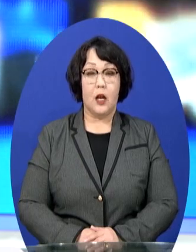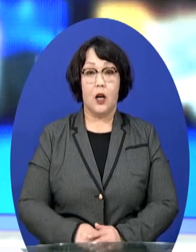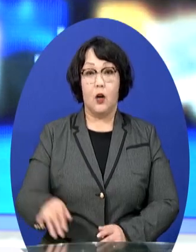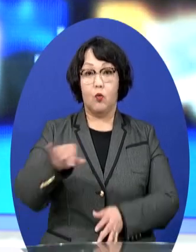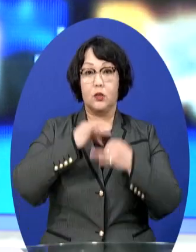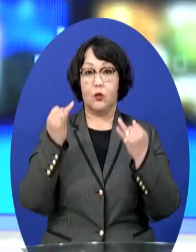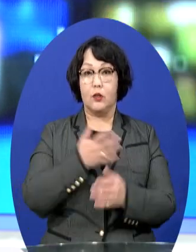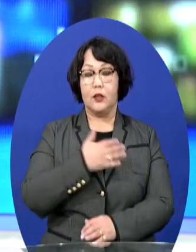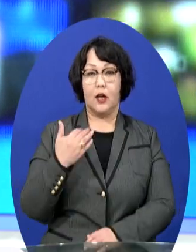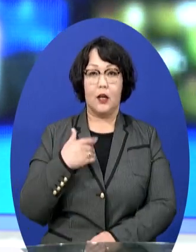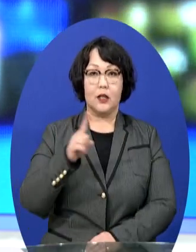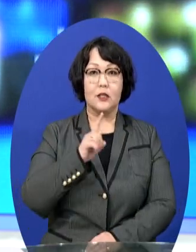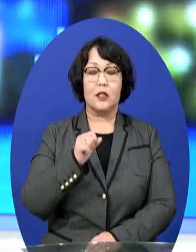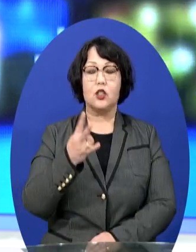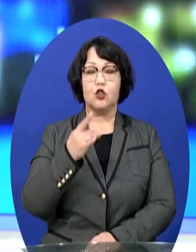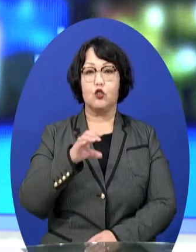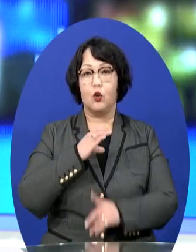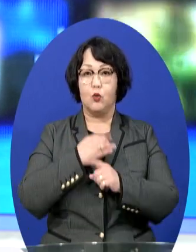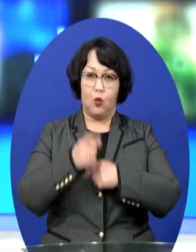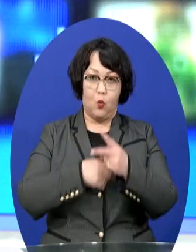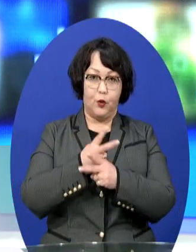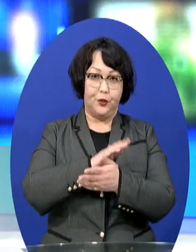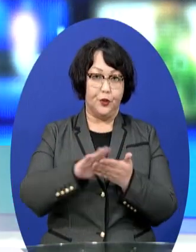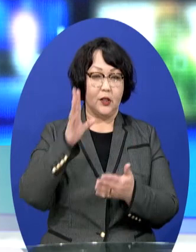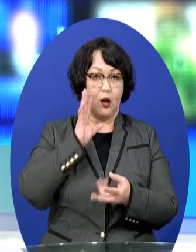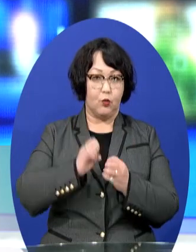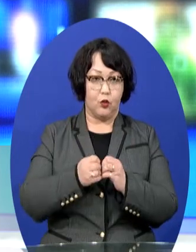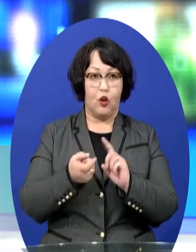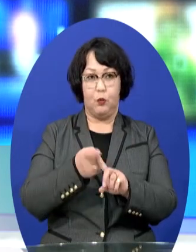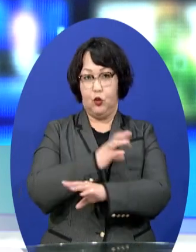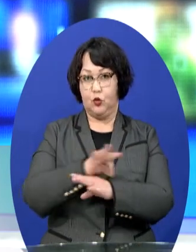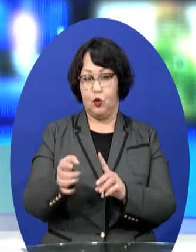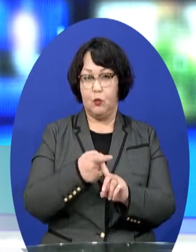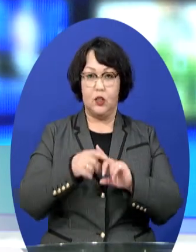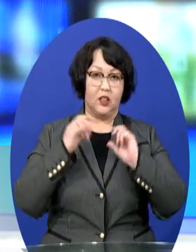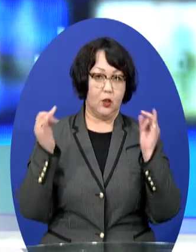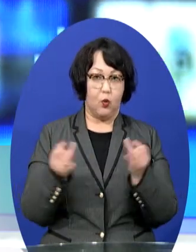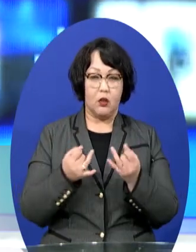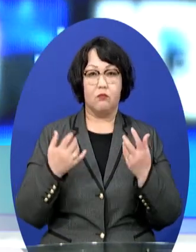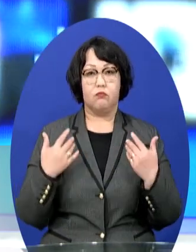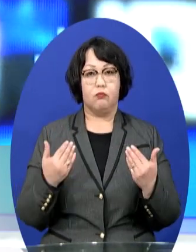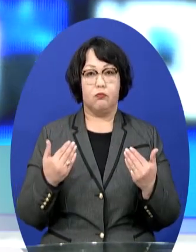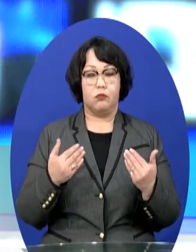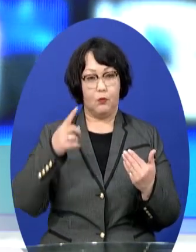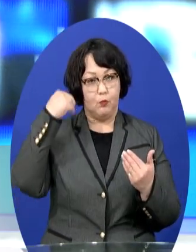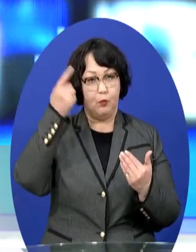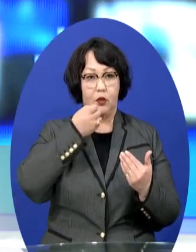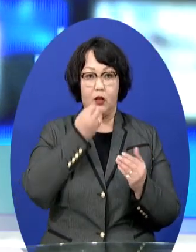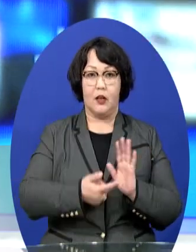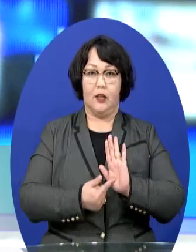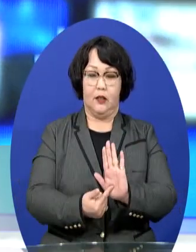Улсын хурлын дарга занд шатраа соёлын тухай хуулийн шинчилсэн найруулгын төслийн хэлэлцүүлэгтэй холбогдуулан чуулганы нэгдсэн хурлаанд үеэр байр сууриан илэрхийлээд